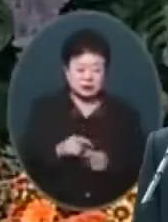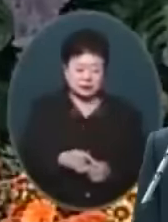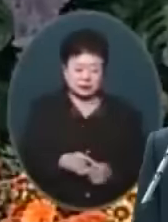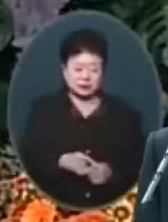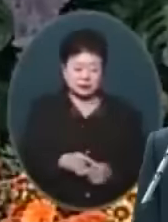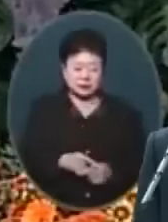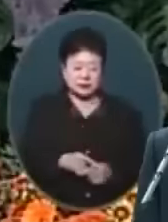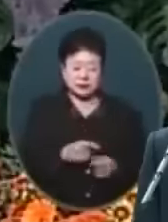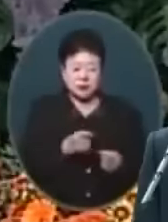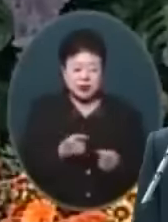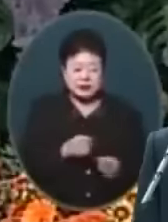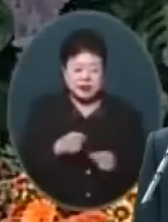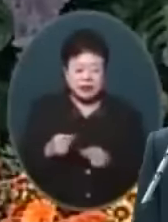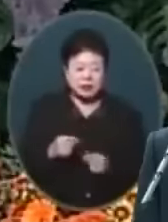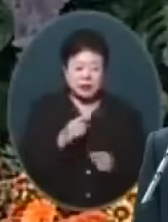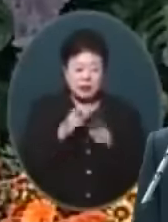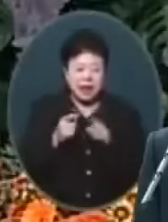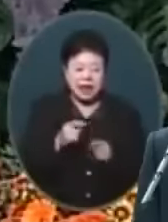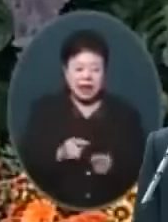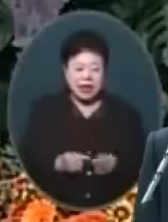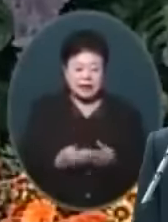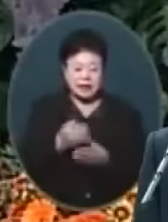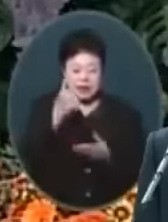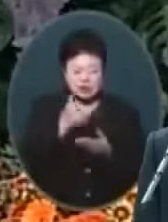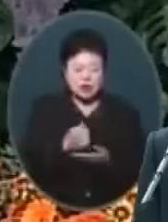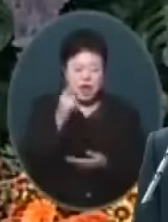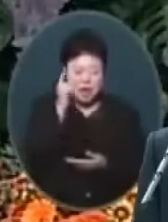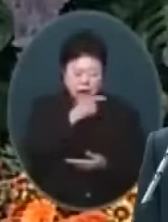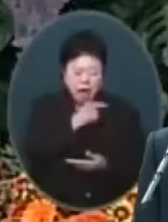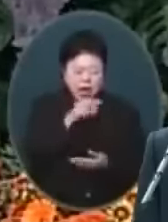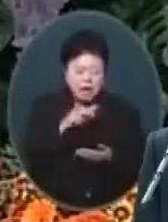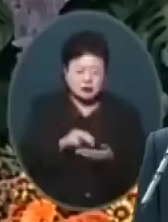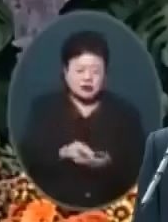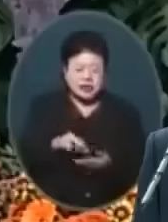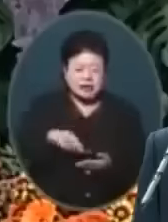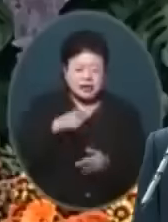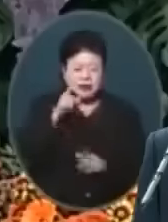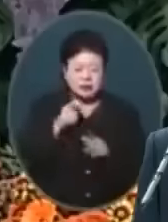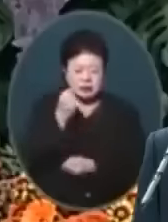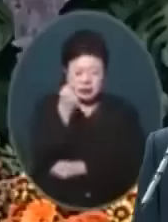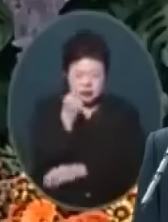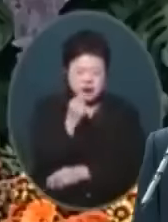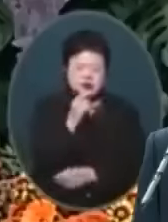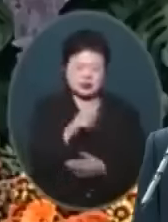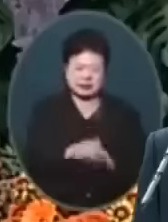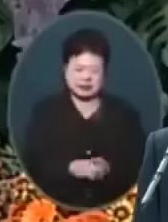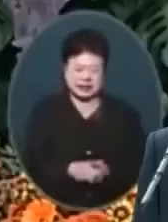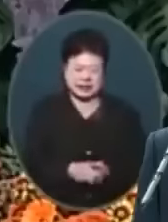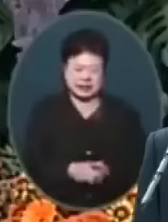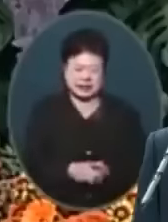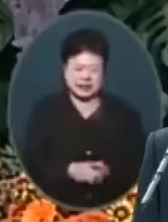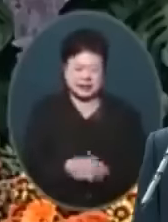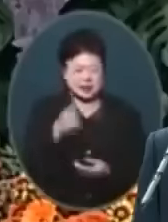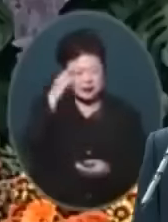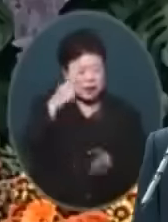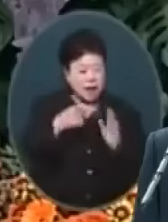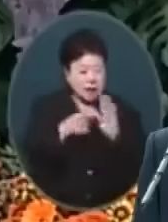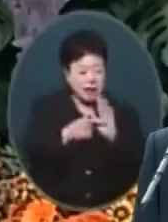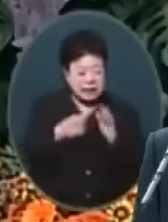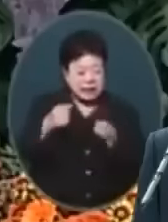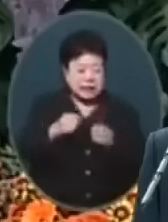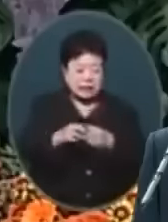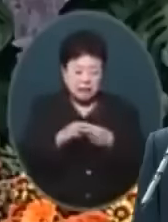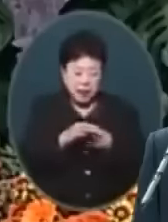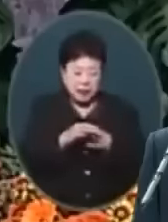어느 행동을 나타냅니다. 모든 죄악의 문제가 그 자화상에 뿌리를 두고 있는 것입니다. 부정적인 자화상을 가지고